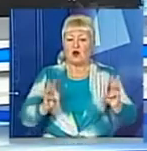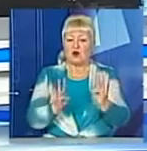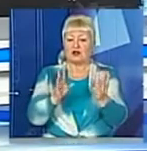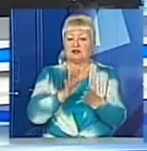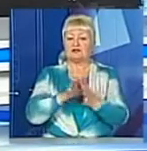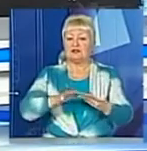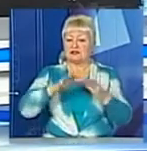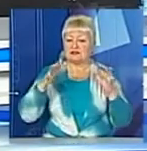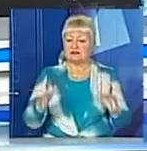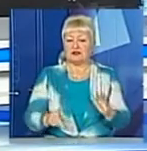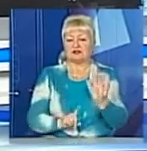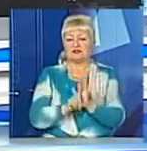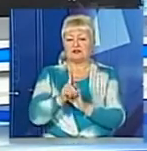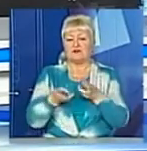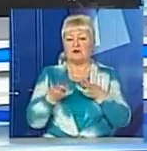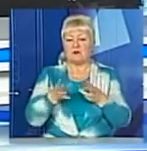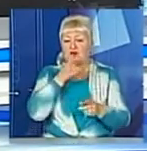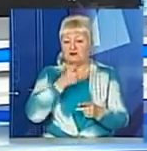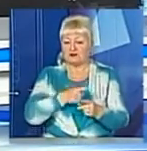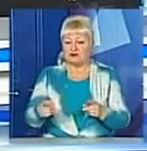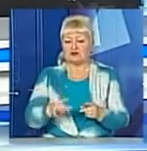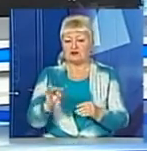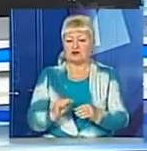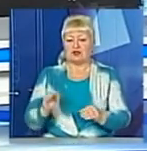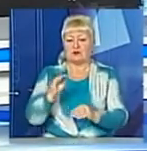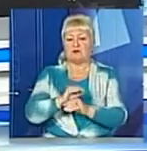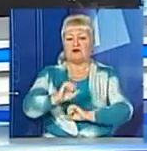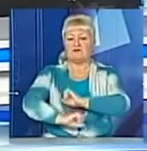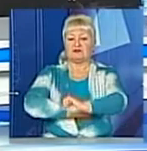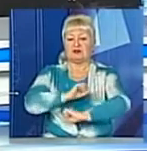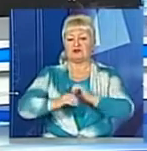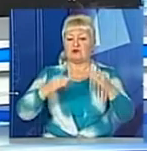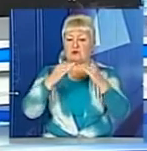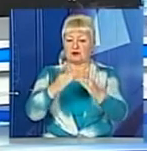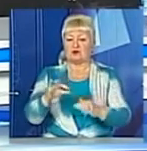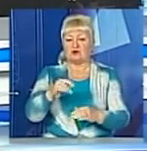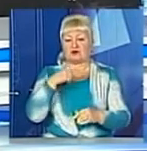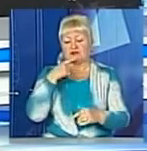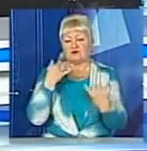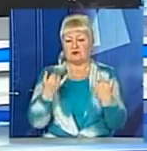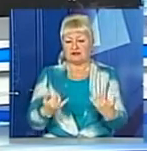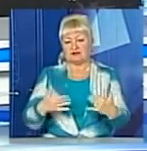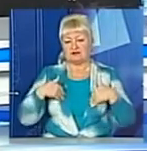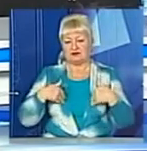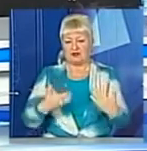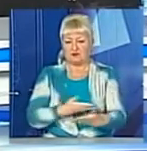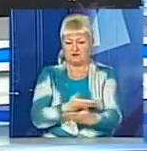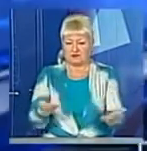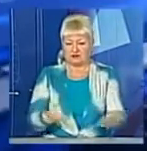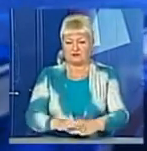горіле сміттєзвалище стартував опалювальний сезон та поповнення в ведмежому притулку. Про це й не лише говоримо за мить. Вітаємо